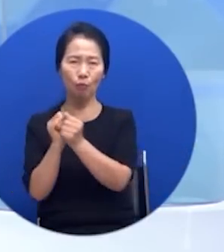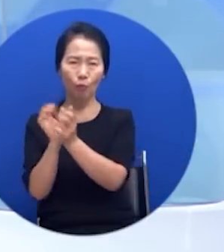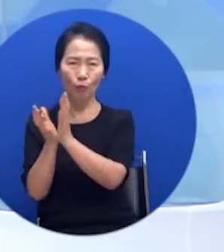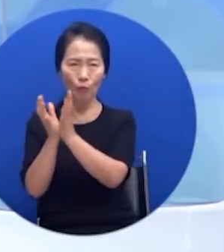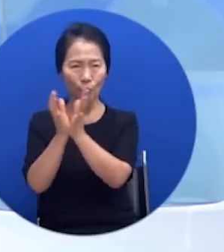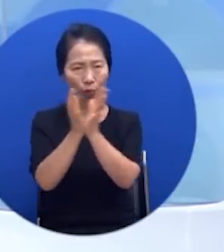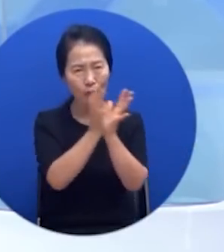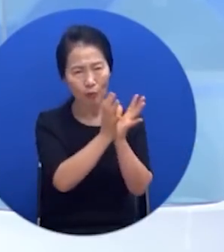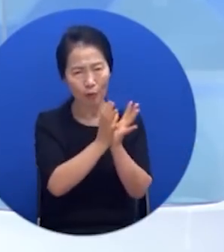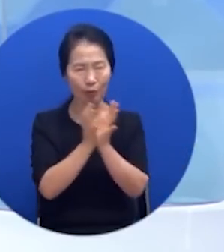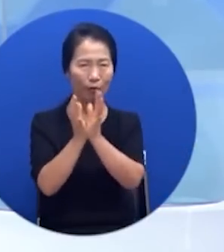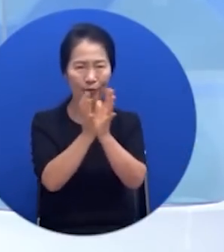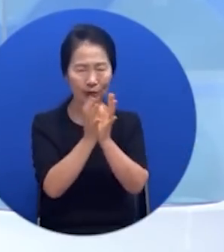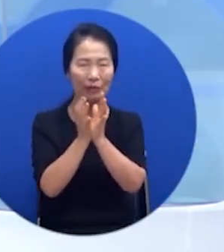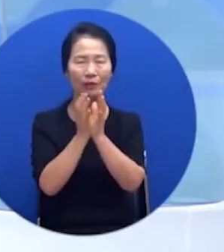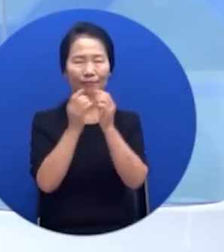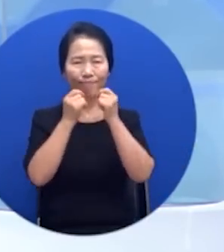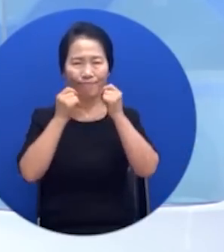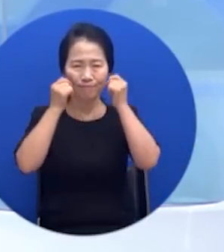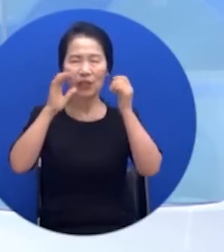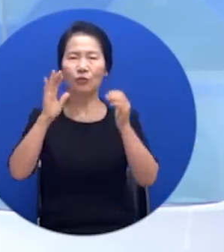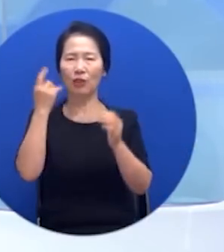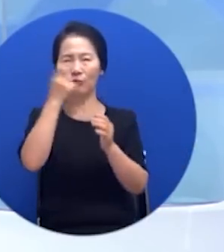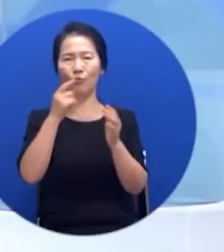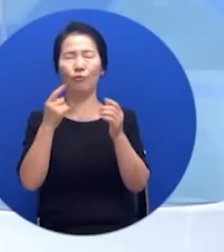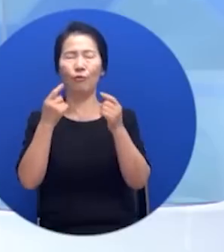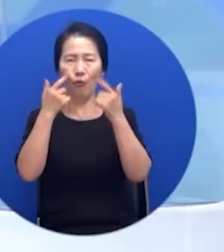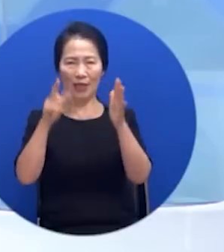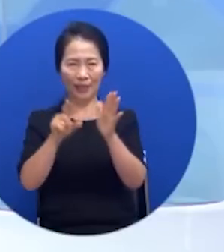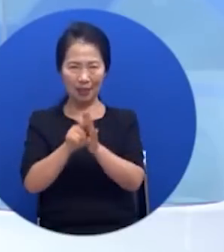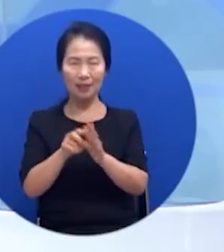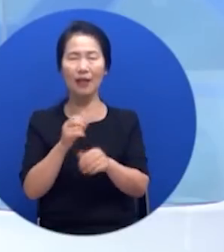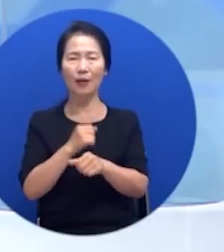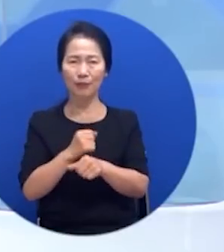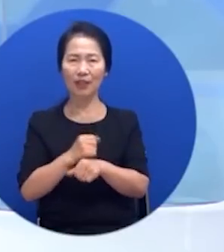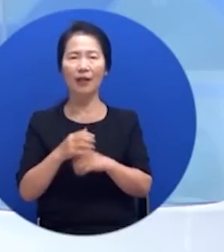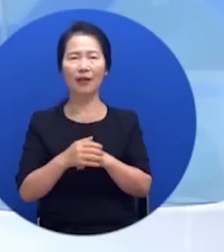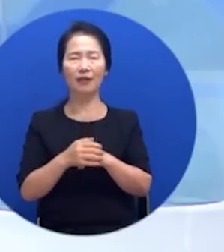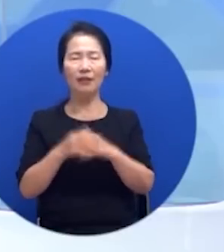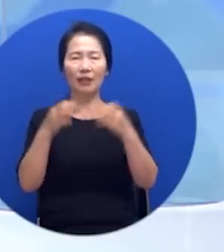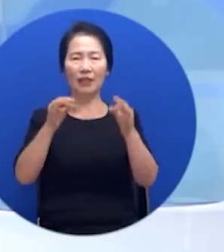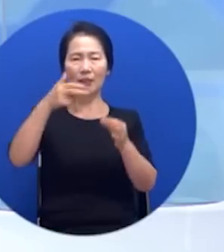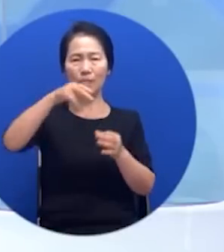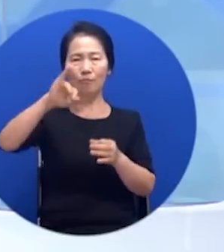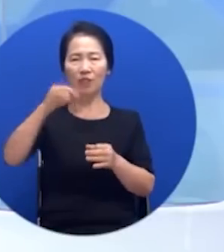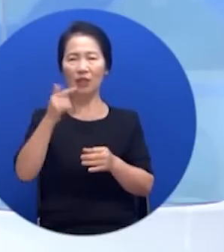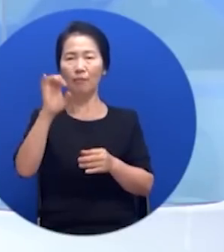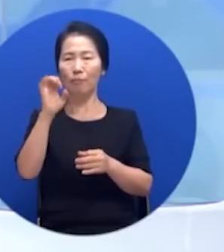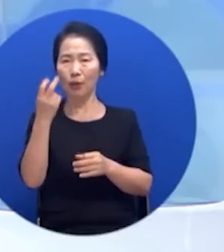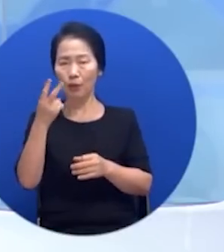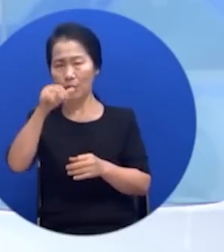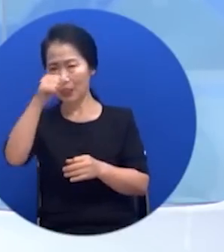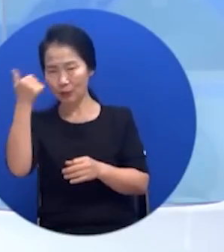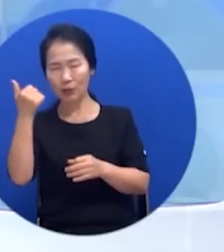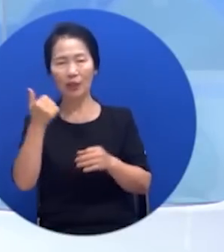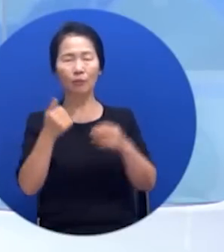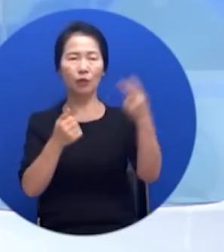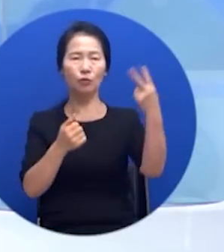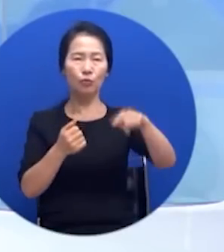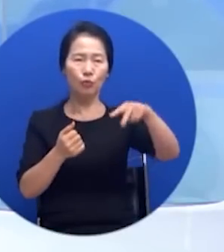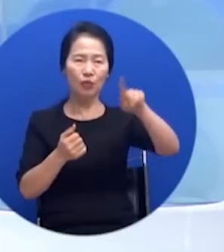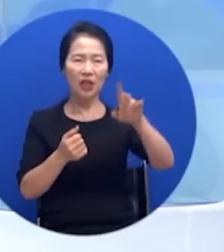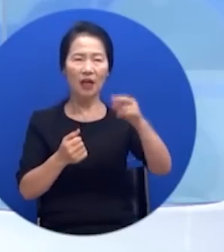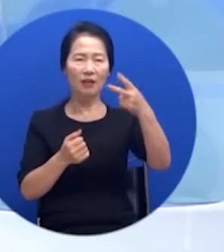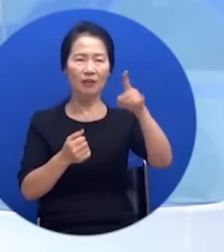꽃들로 다시 만나게 되리라 확신합니다. 우리 존경하는 김진표 장로님과 두상달 회장님, 오늘